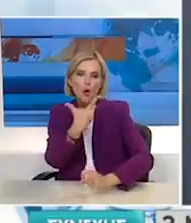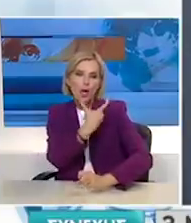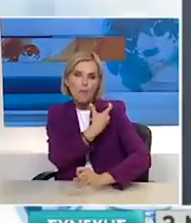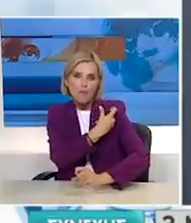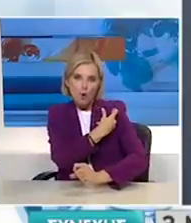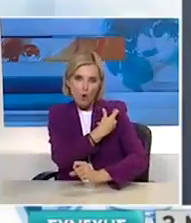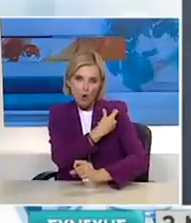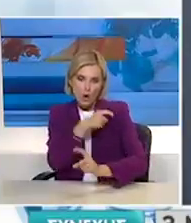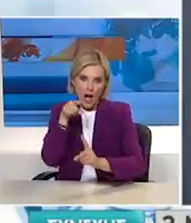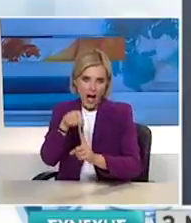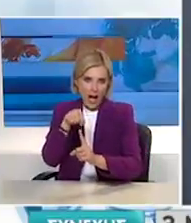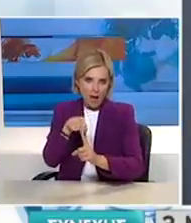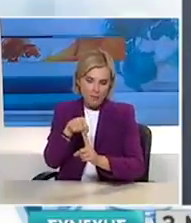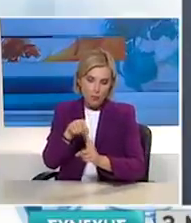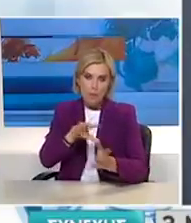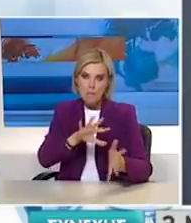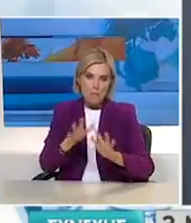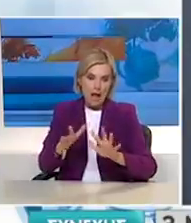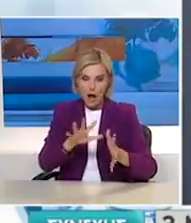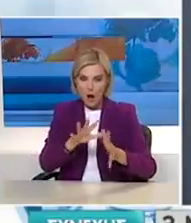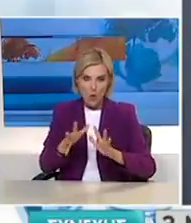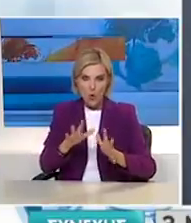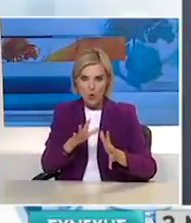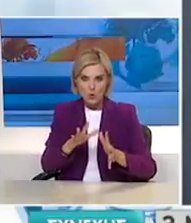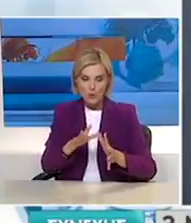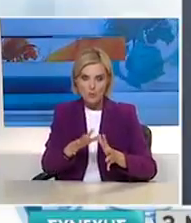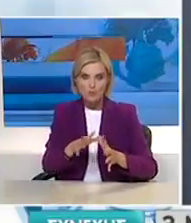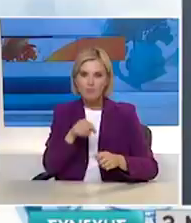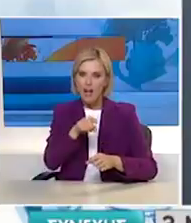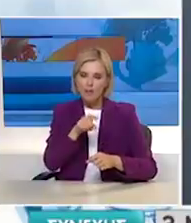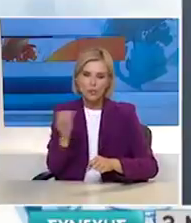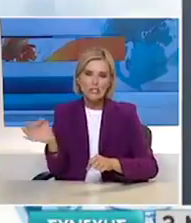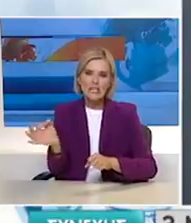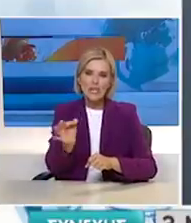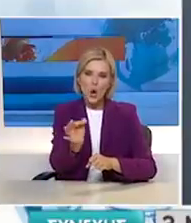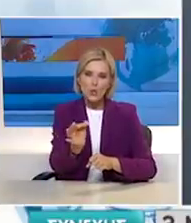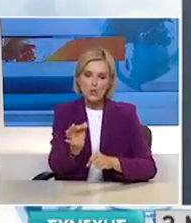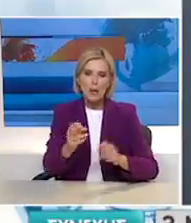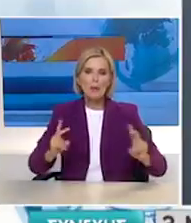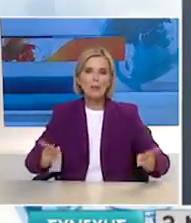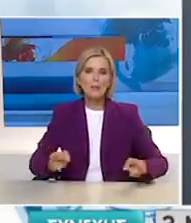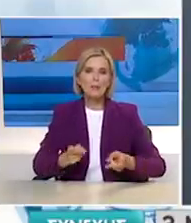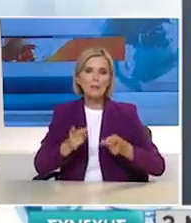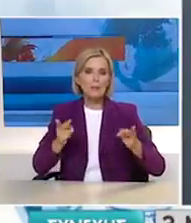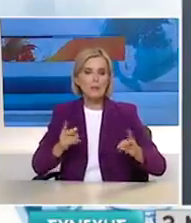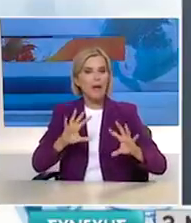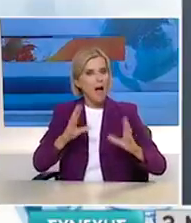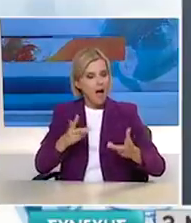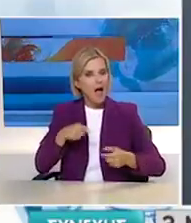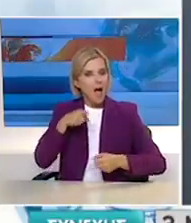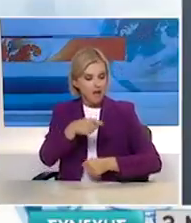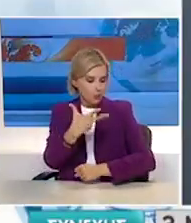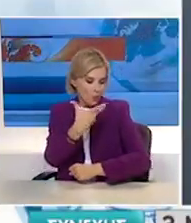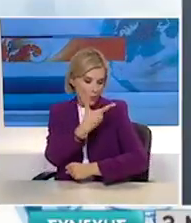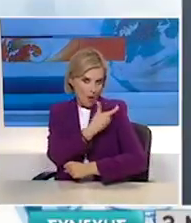θα εκφράζει έναν ιό ο οποίος είναι ασθενής και δεν μας κάνει βλάβη στον οργανισμό μας, αλλά θα βοηθάει στην παραγωγή